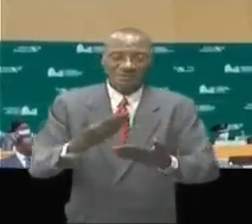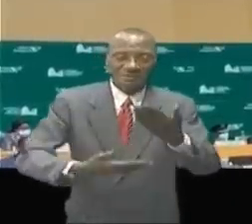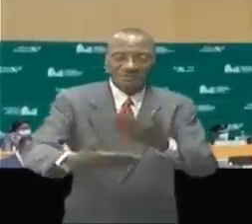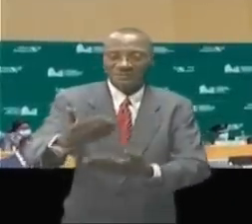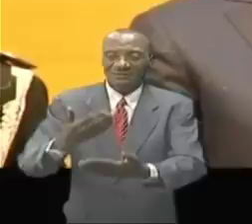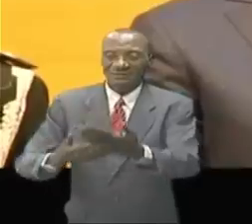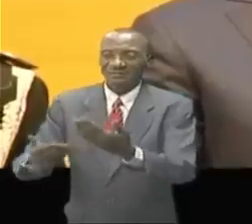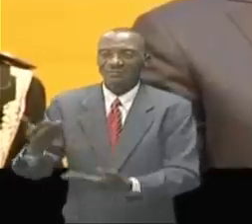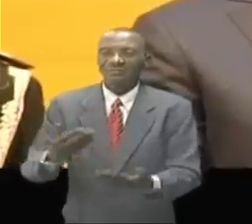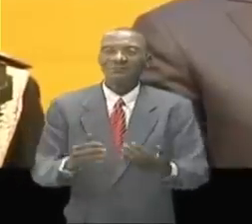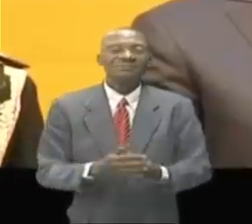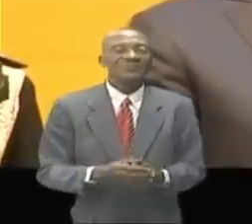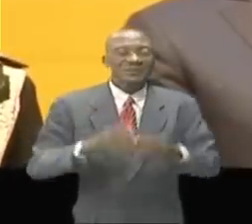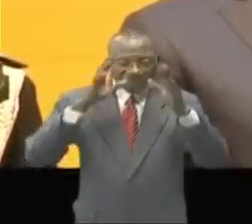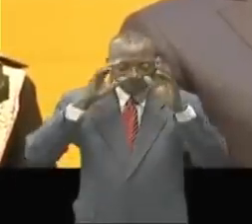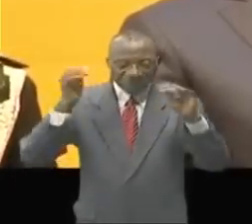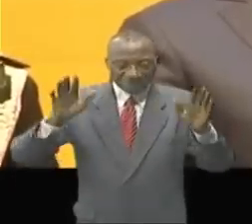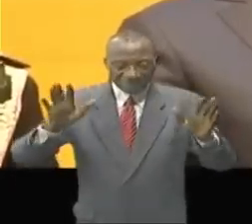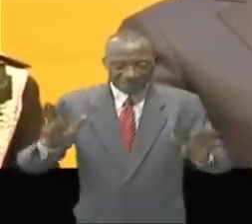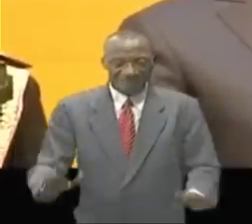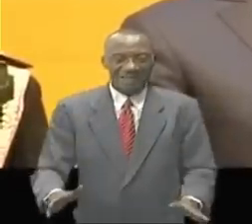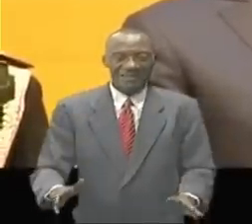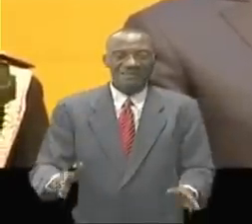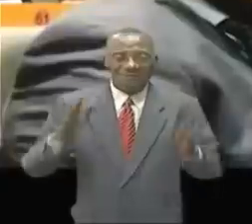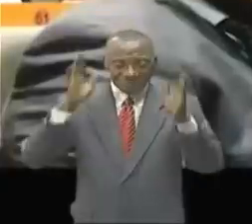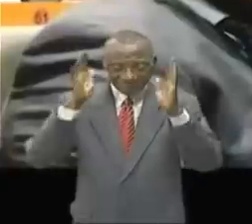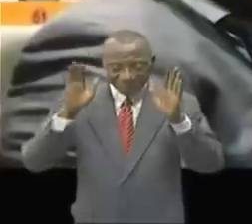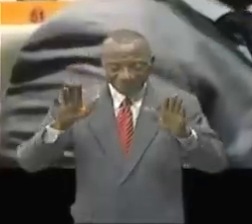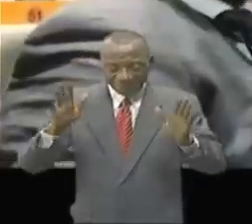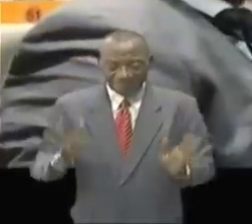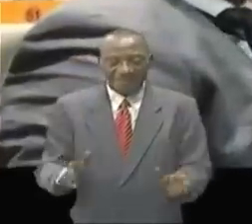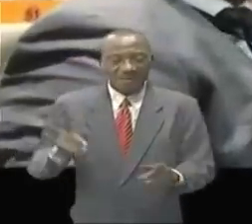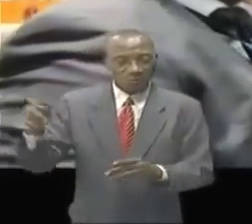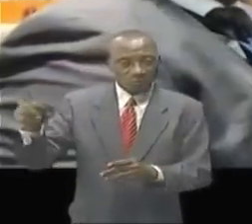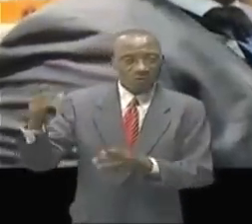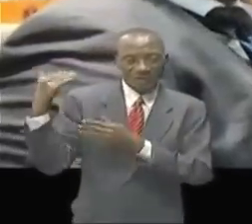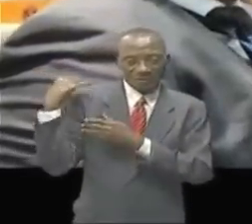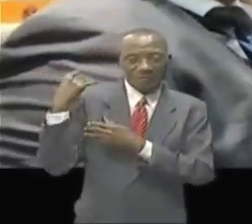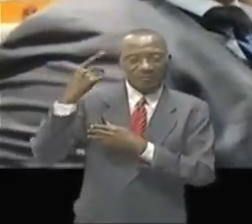l'Union africaine. Macky Sall a conclu son speech par pousser ses homologues